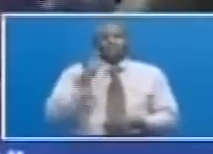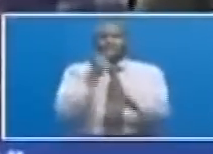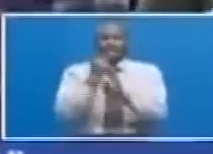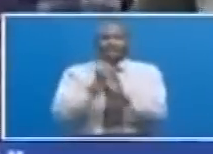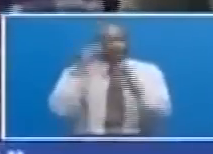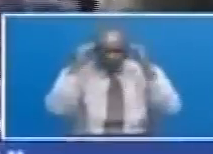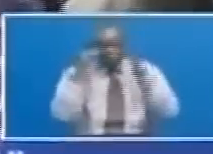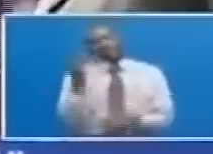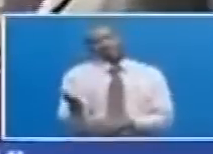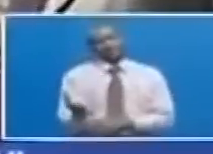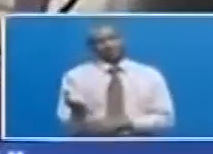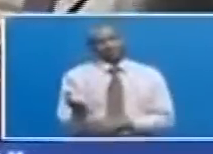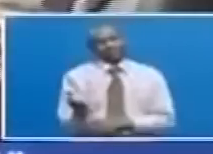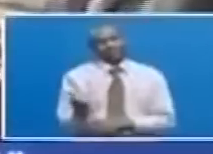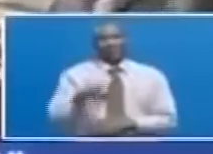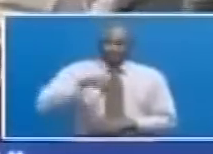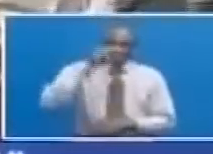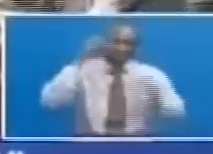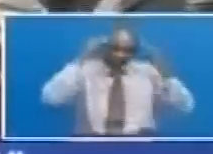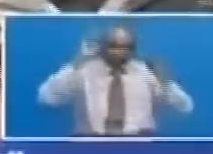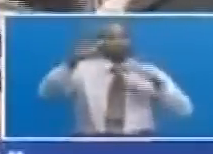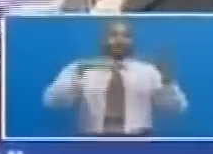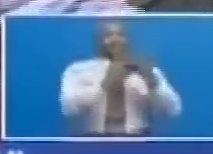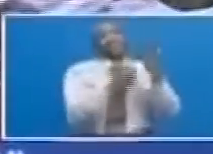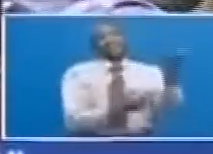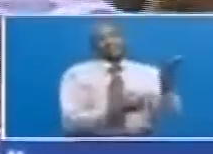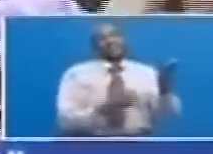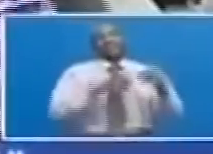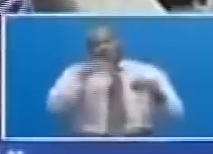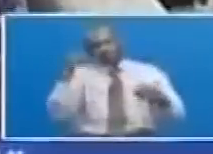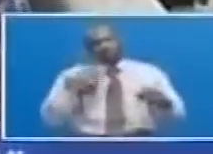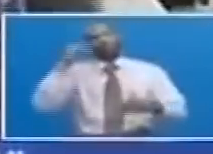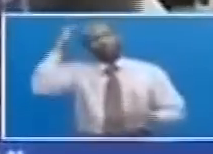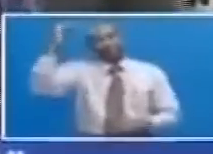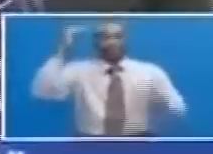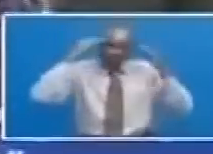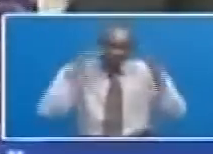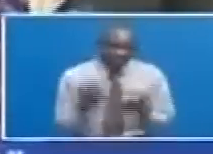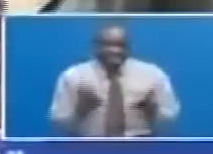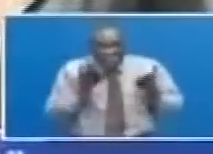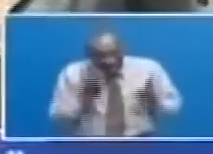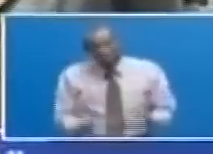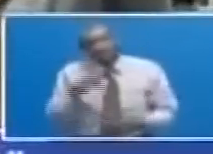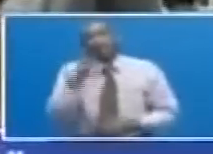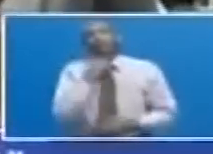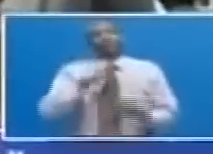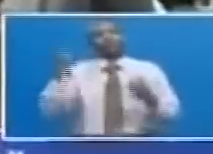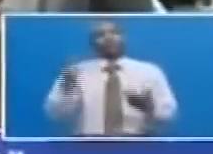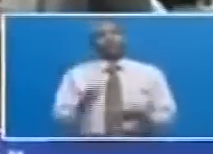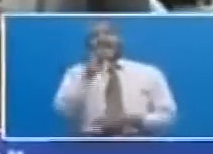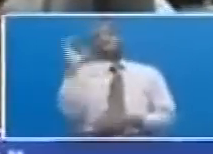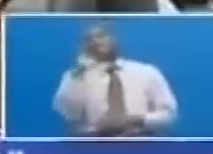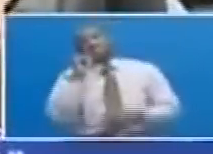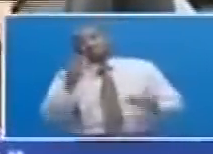court, imeenda court of appeal, imeenda supreme court. Sasa anataka iende ICC